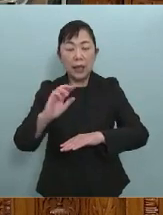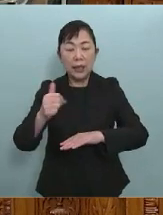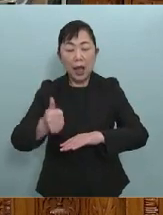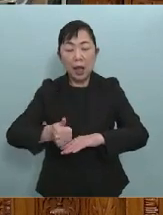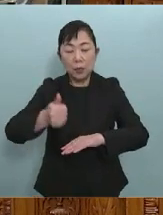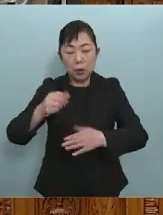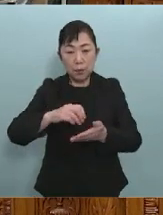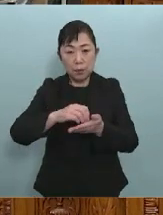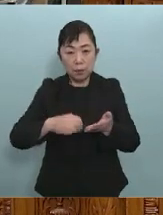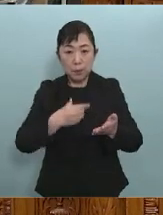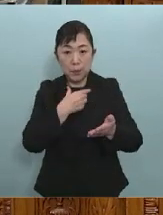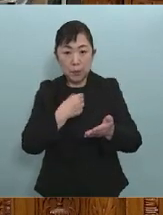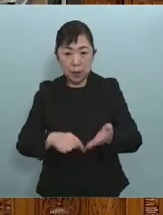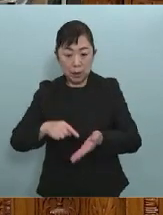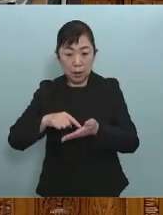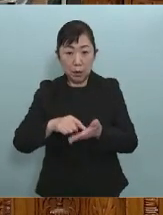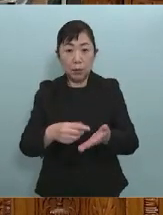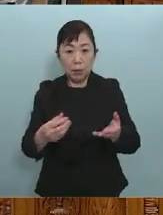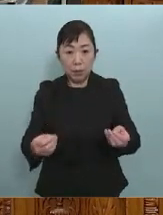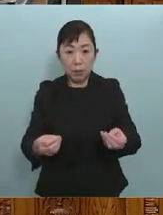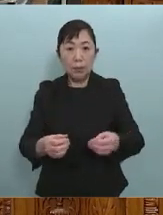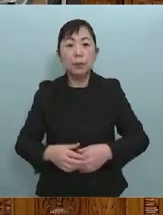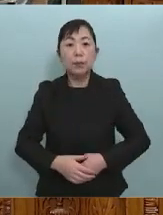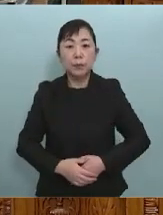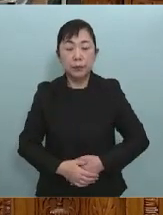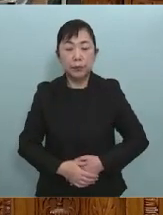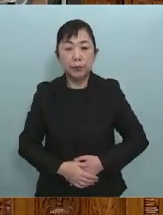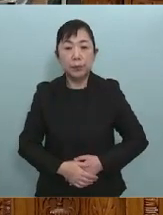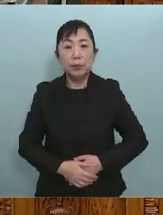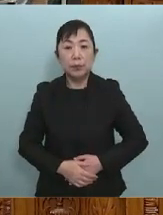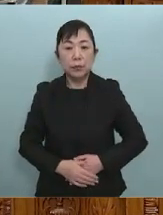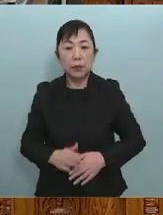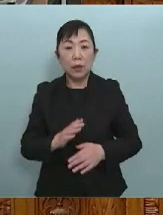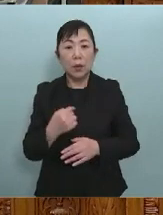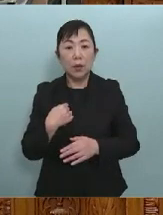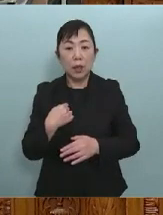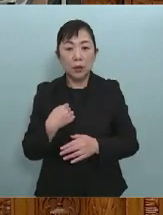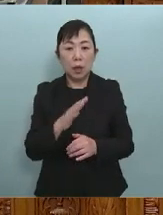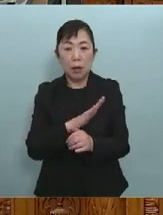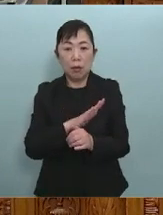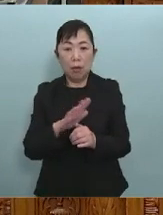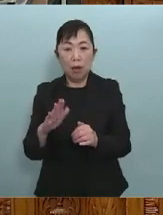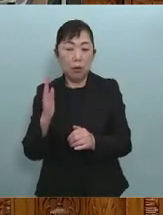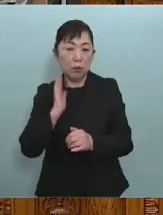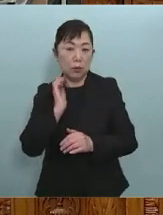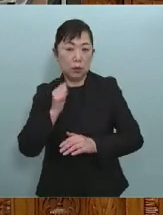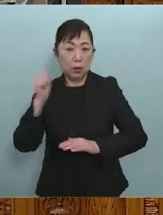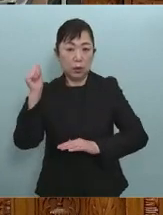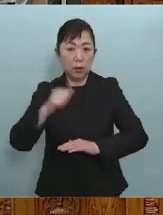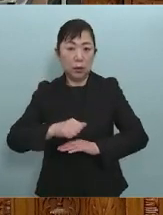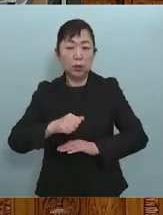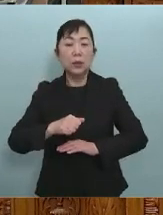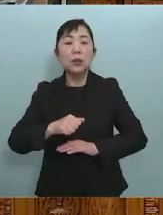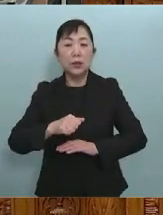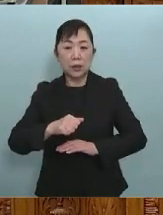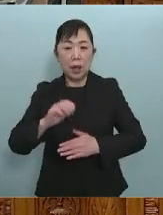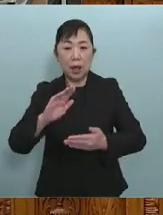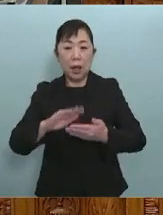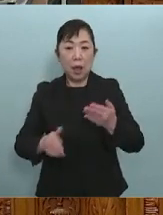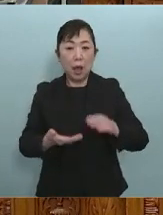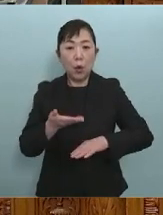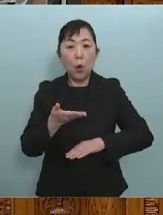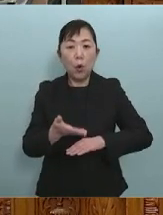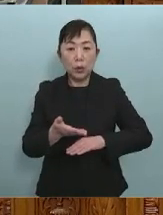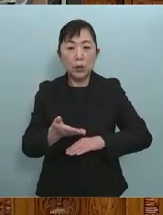実施たい旨の申し出があったことから内閣としてこれを承認しえ公認にえ